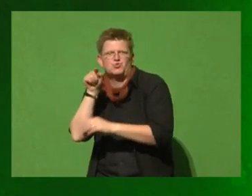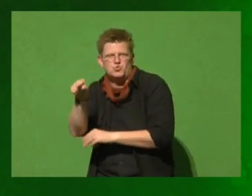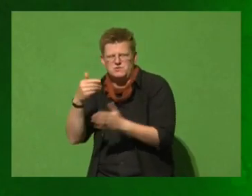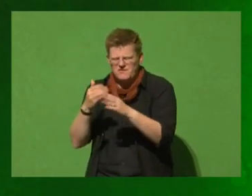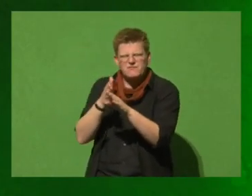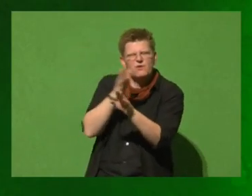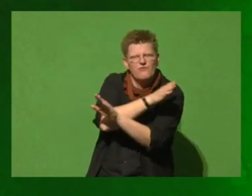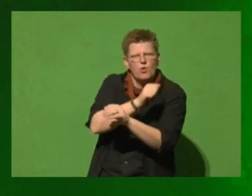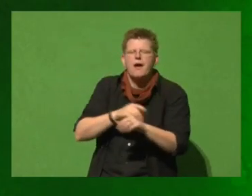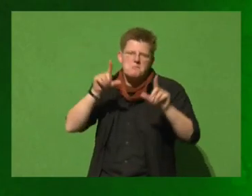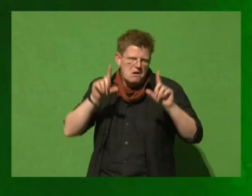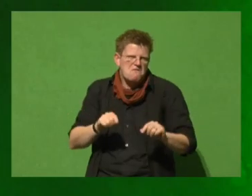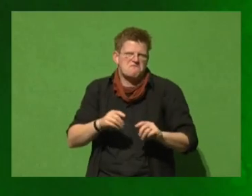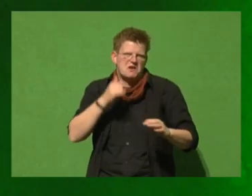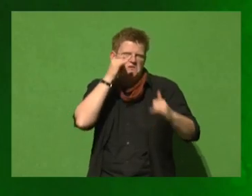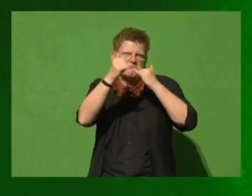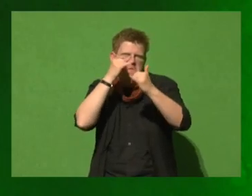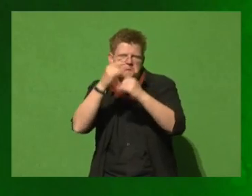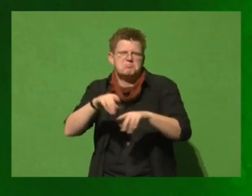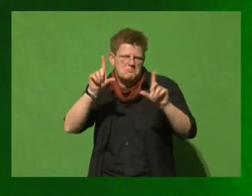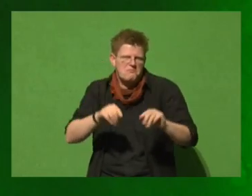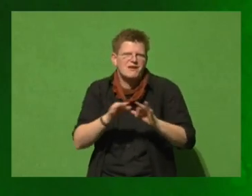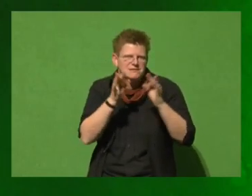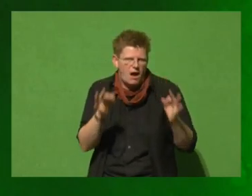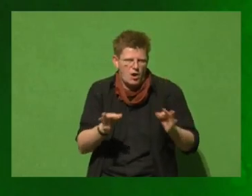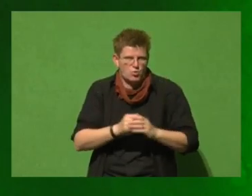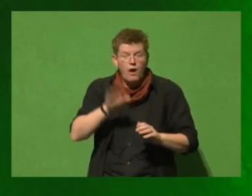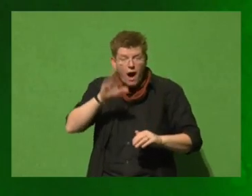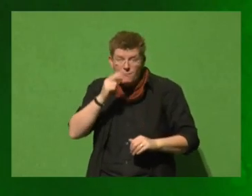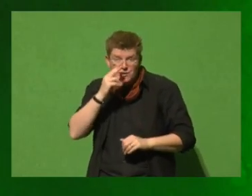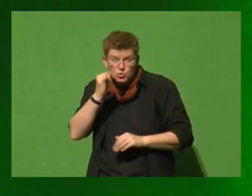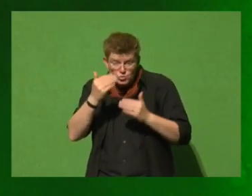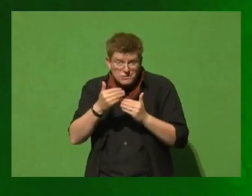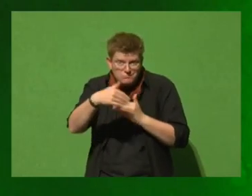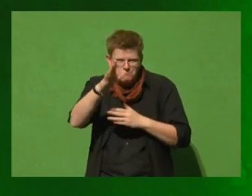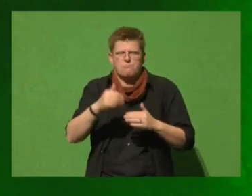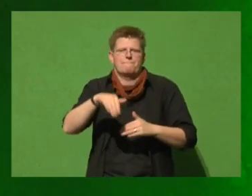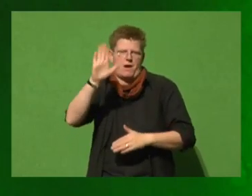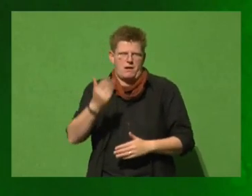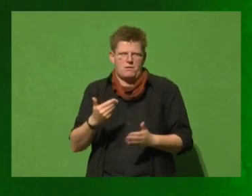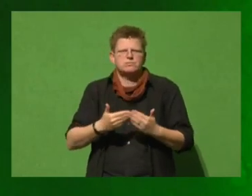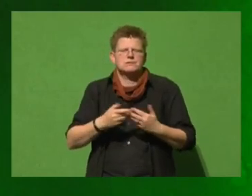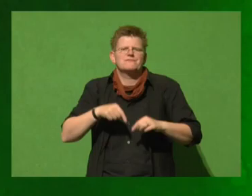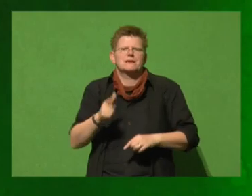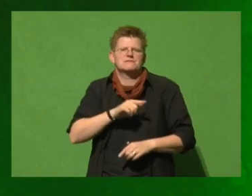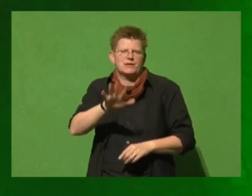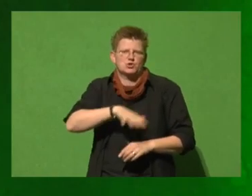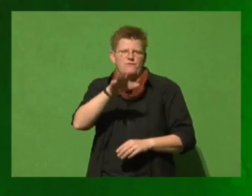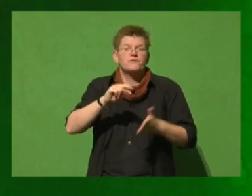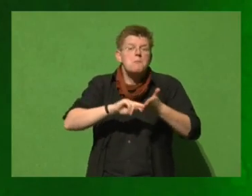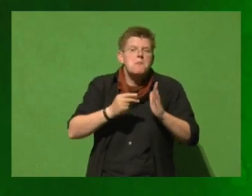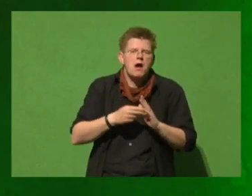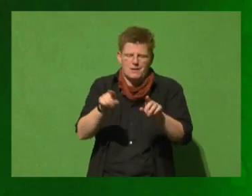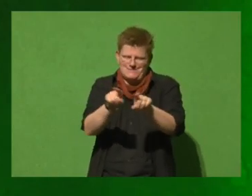halt weniger Betrieb. Das hat sich im zweiten Halbjahr revidiert. Deswegen werden wir in diesem Jahr das Gleiche wieder ansetzen, wie wir im letzten